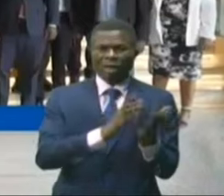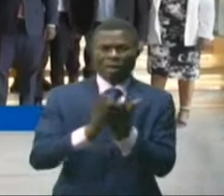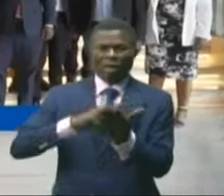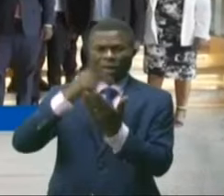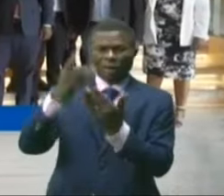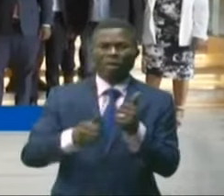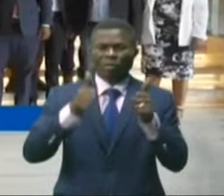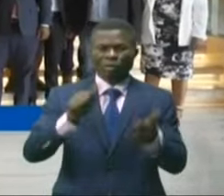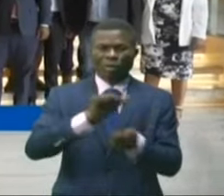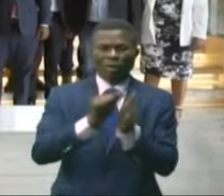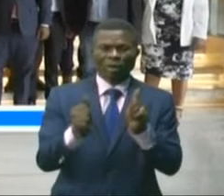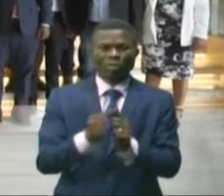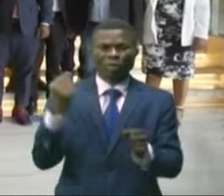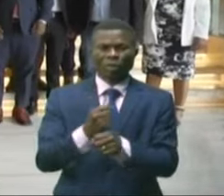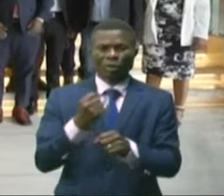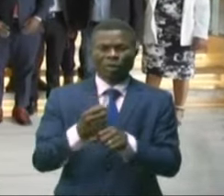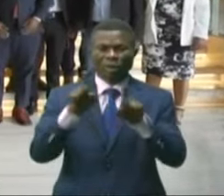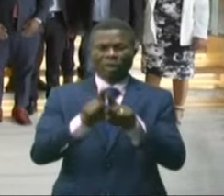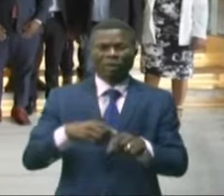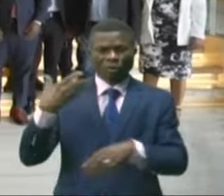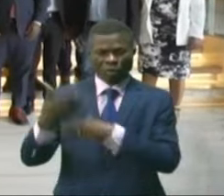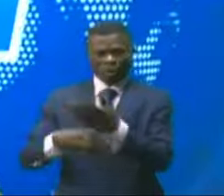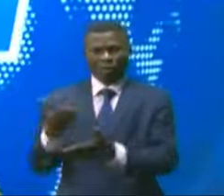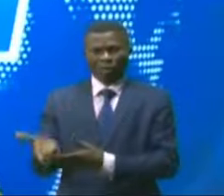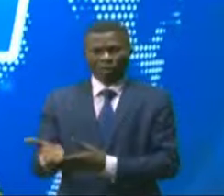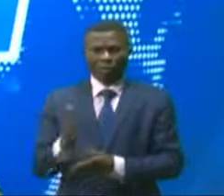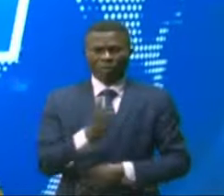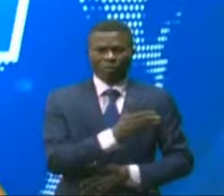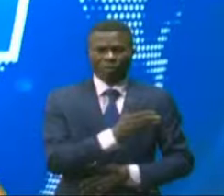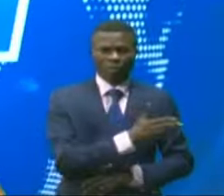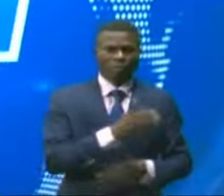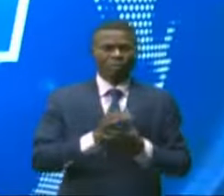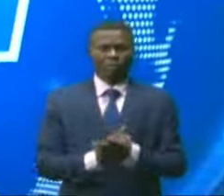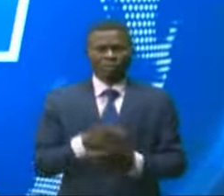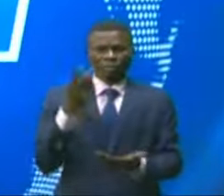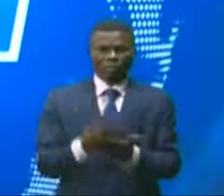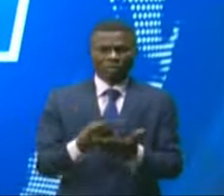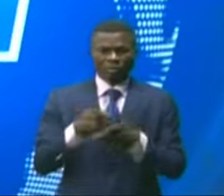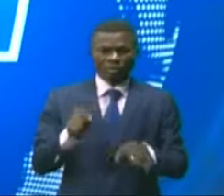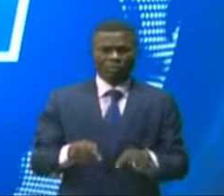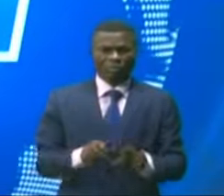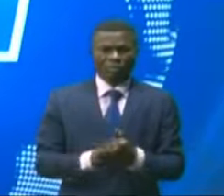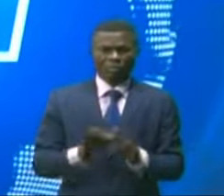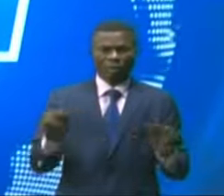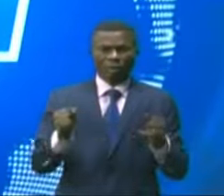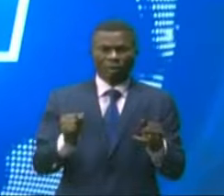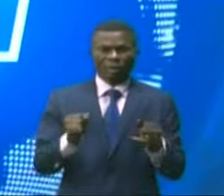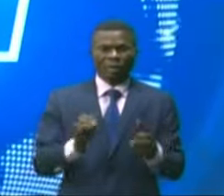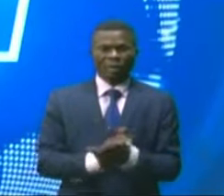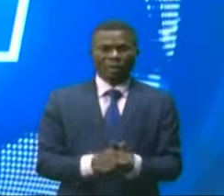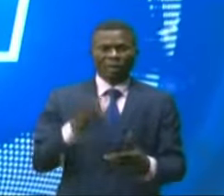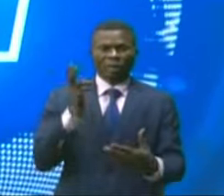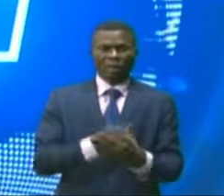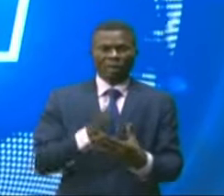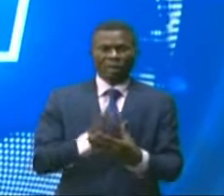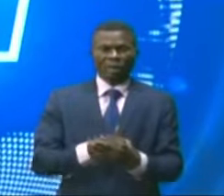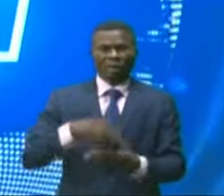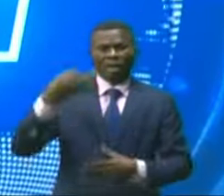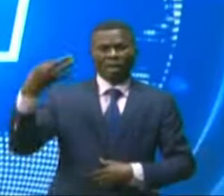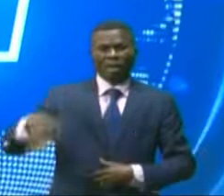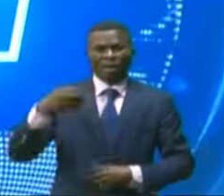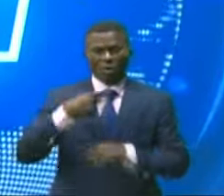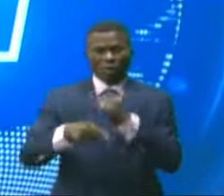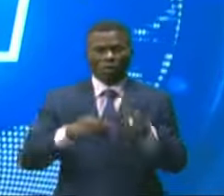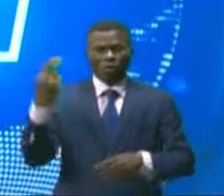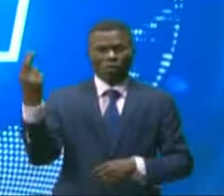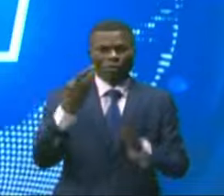planification en matière d'emploi et du travail. Sport à présent, les Jeux paralympiques de Paris vont débuter le